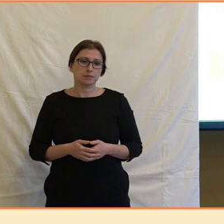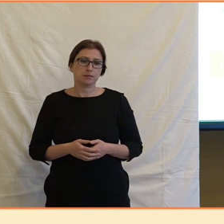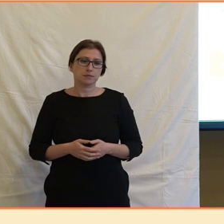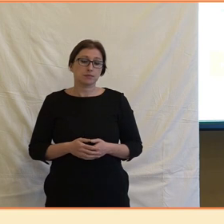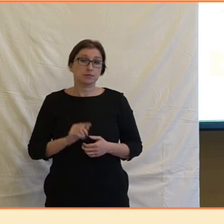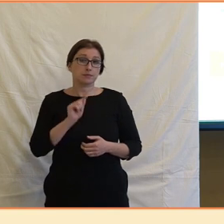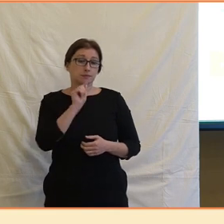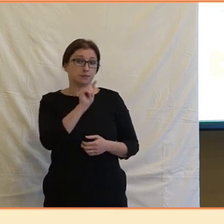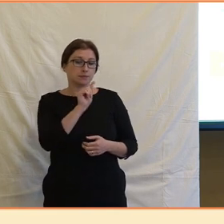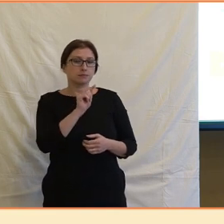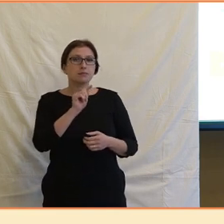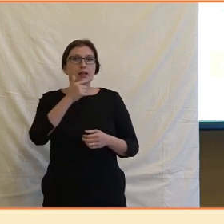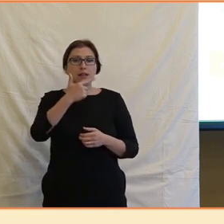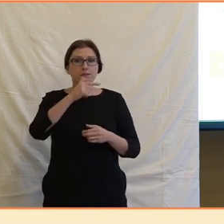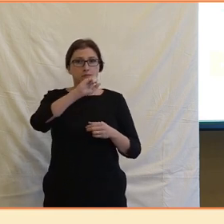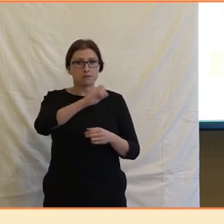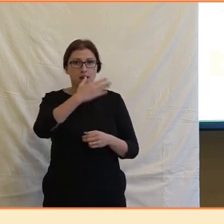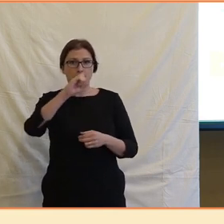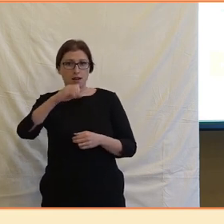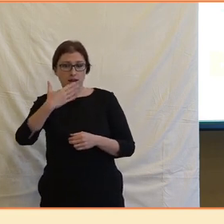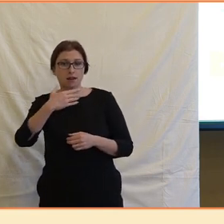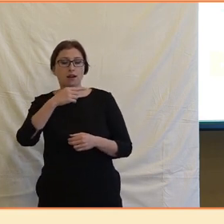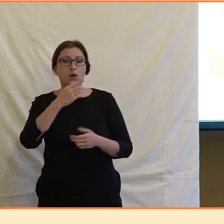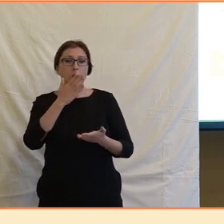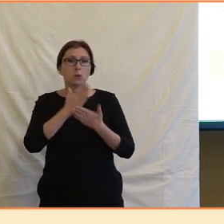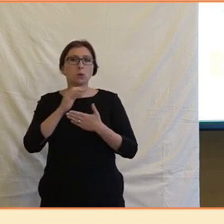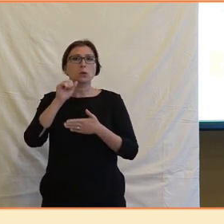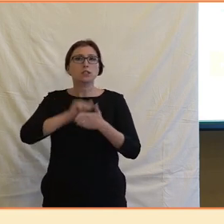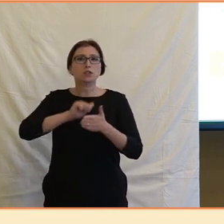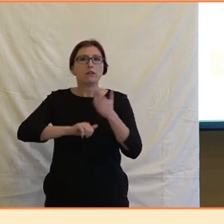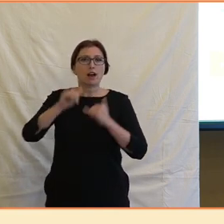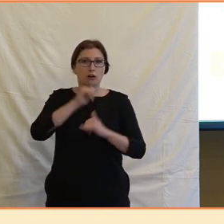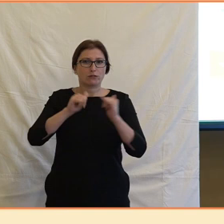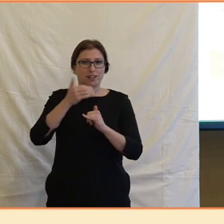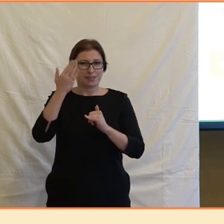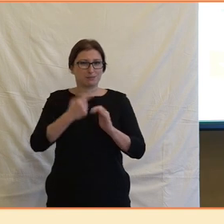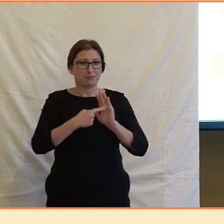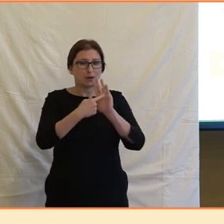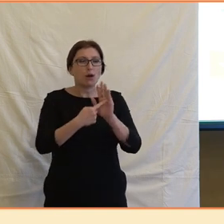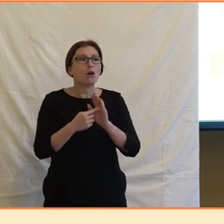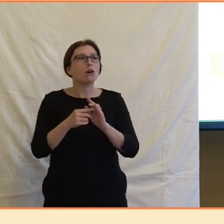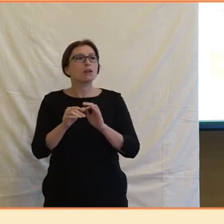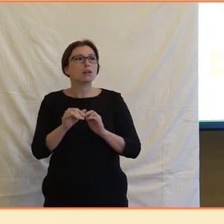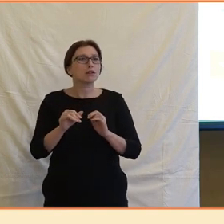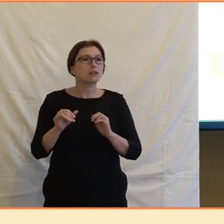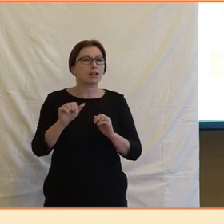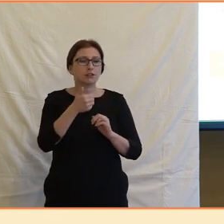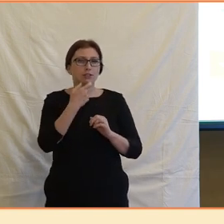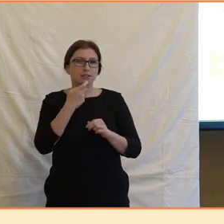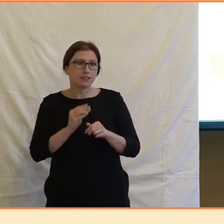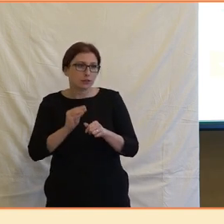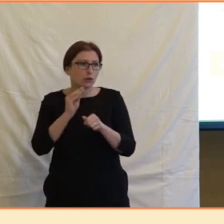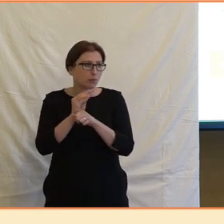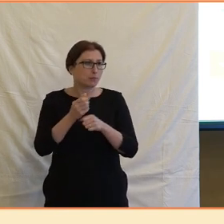Tak, tady mám dva slajdy, které už jsem měl na té tiskové konferenci, nicméně možná tady ještě k některým věcem